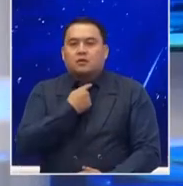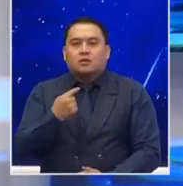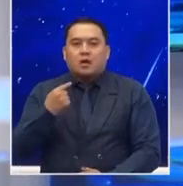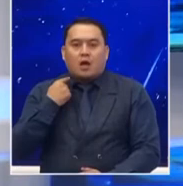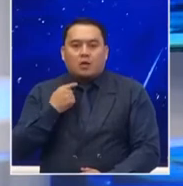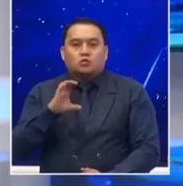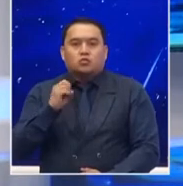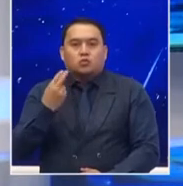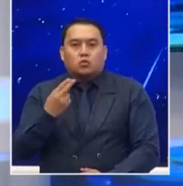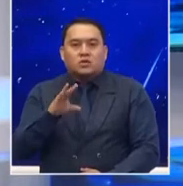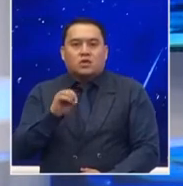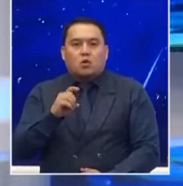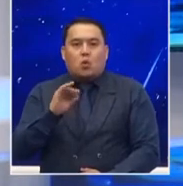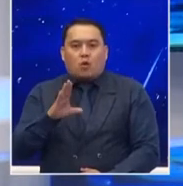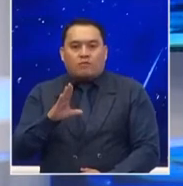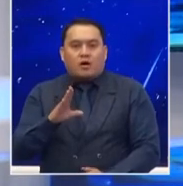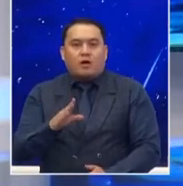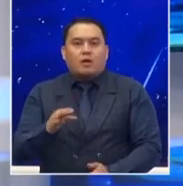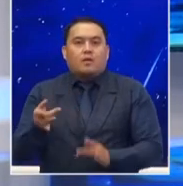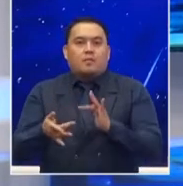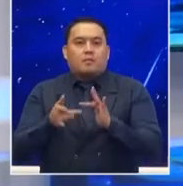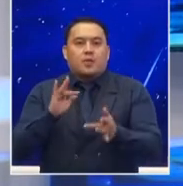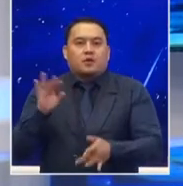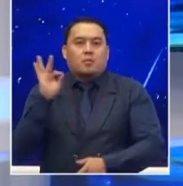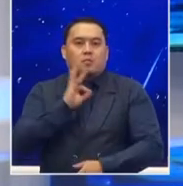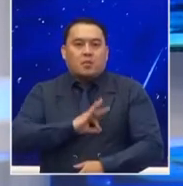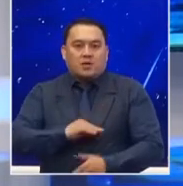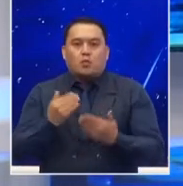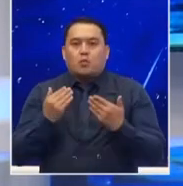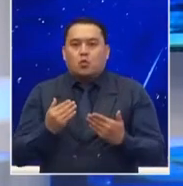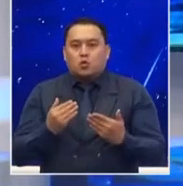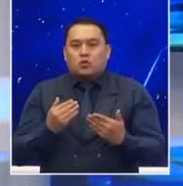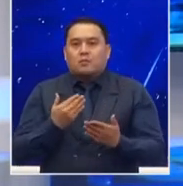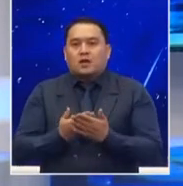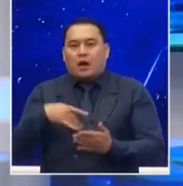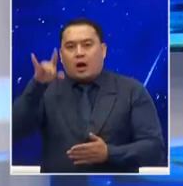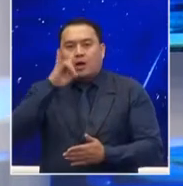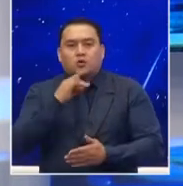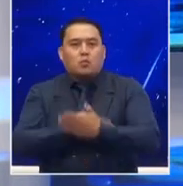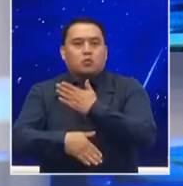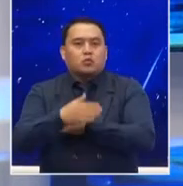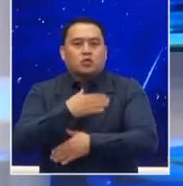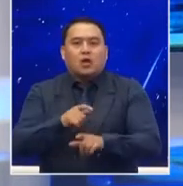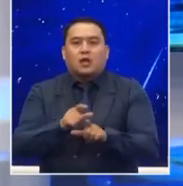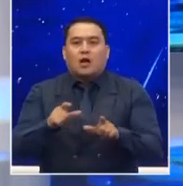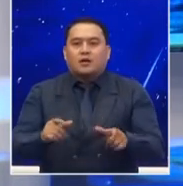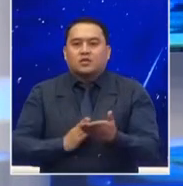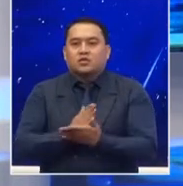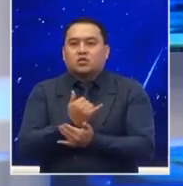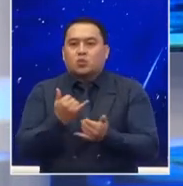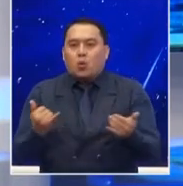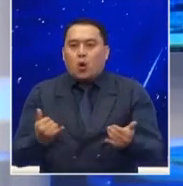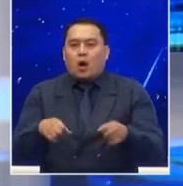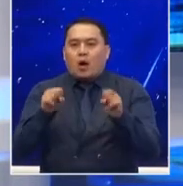Талдықорғандықтар әлеумет ЕГОВ порталының қызметін тиімді пайдалануда. Мәселен, Қазақстанда мүмкіндігі шектеулі жандарға қызмет көрсету